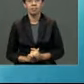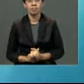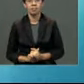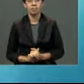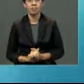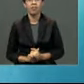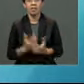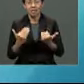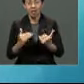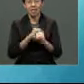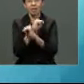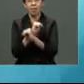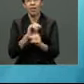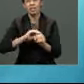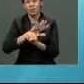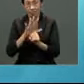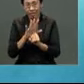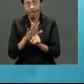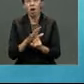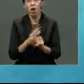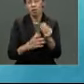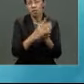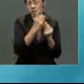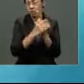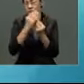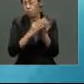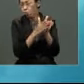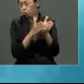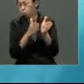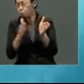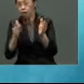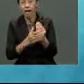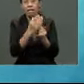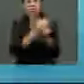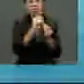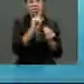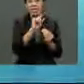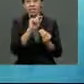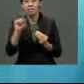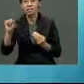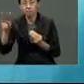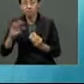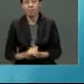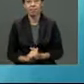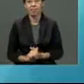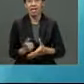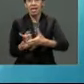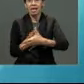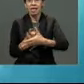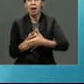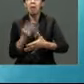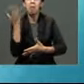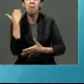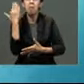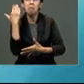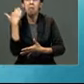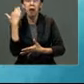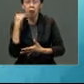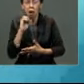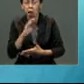ควบคุมป้องกันโรคเนี่ยนะครับก็ตอนนี้ก็จะเห็นว่าอันนี้มาอันดับต้นๆเลยสมัยก่อนเราก็จะบอกว่า